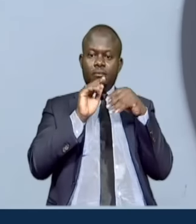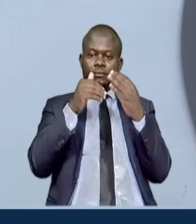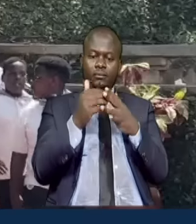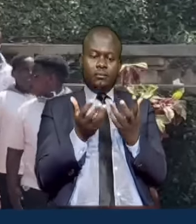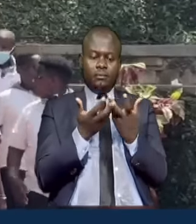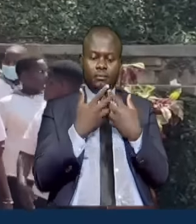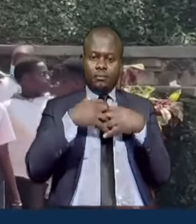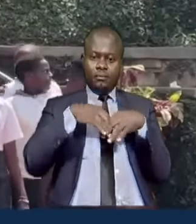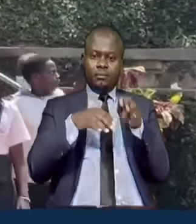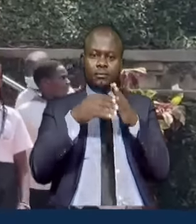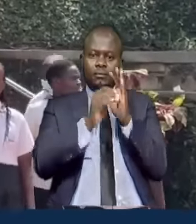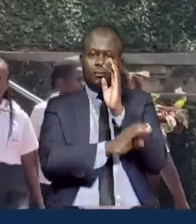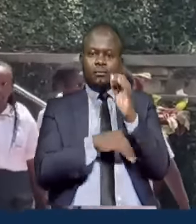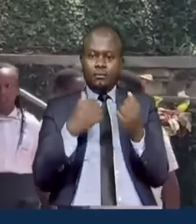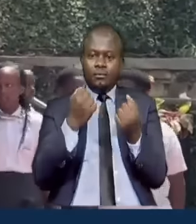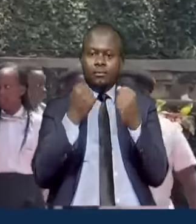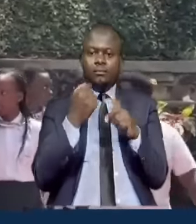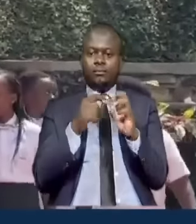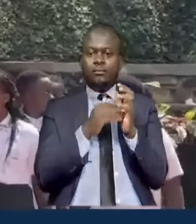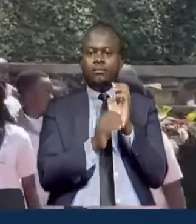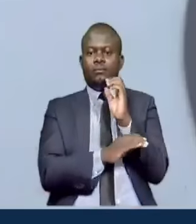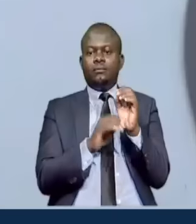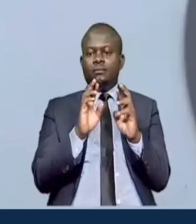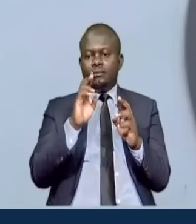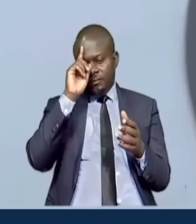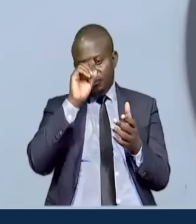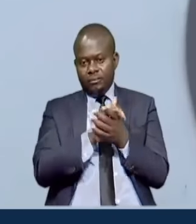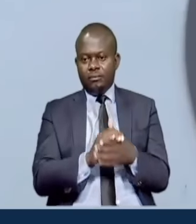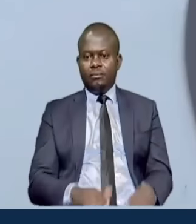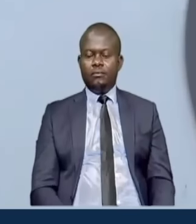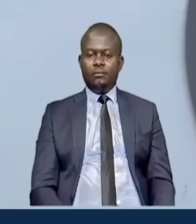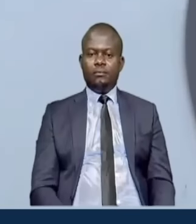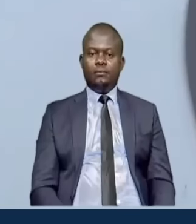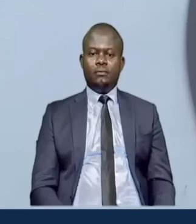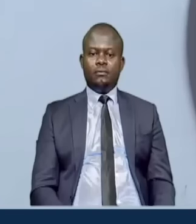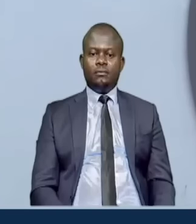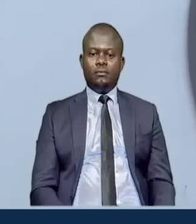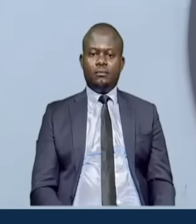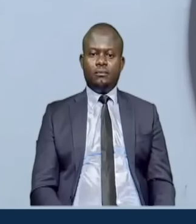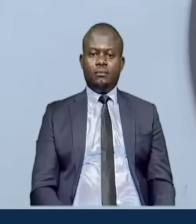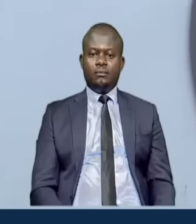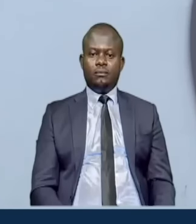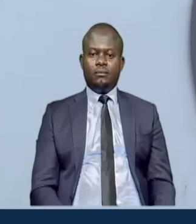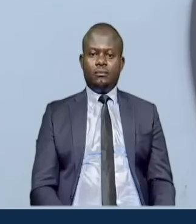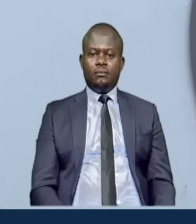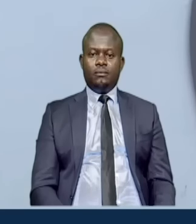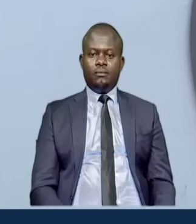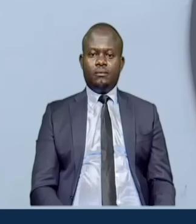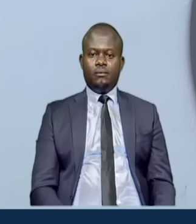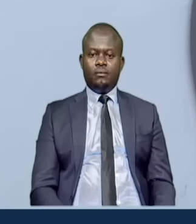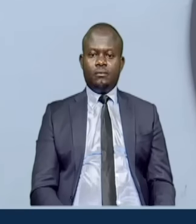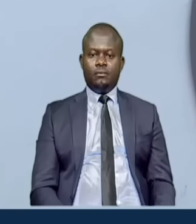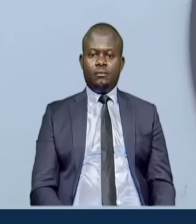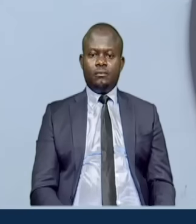ubumwe bubaka igihugu gihamye kandi kiba igihugu cyizewe coutume qui a les mêmes pratiques et qui